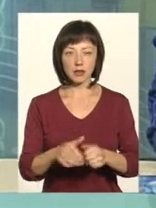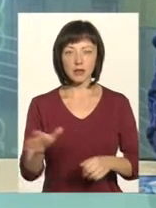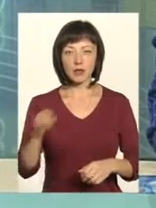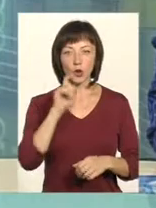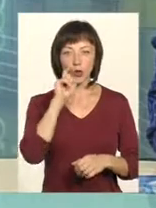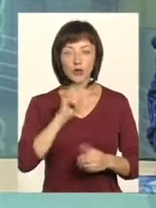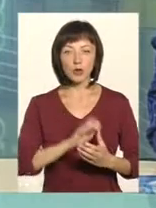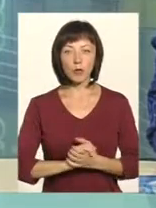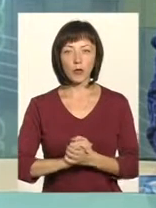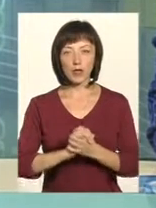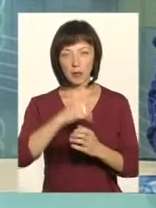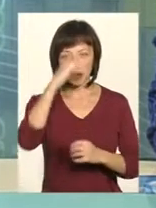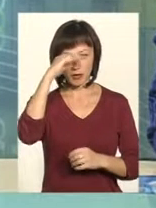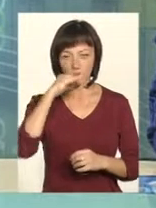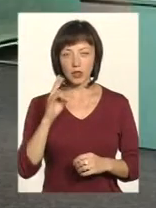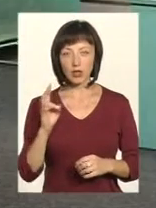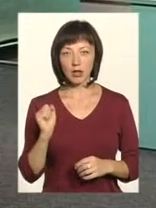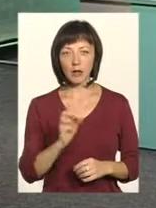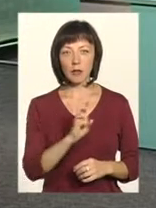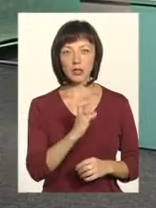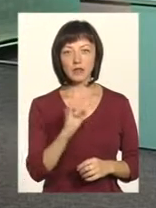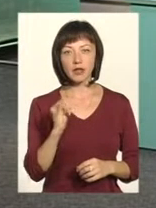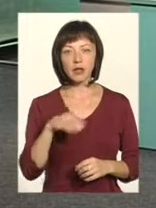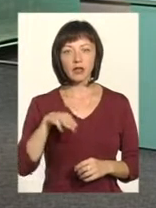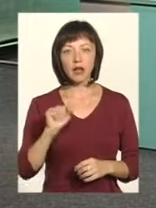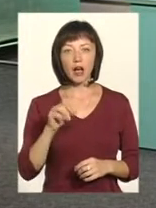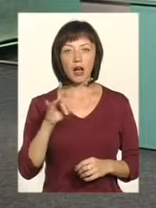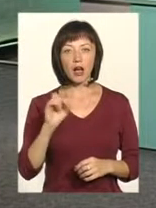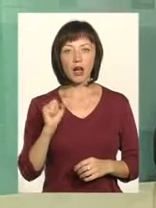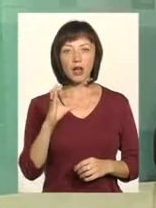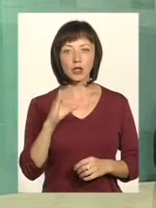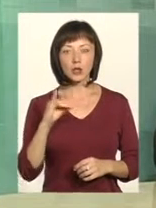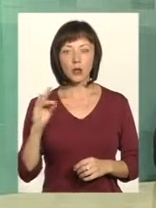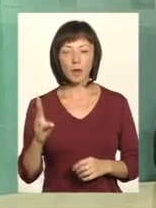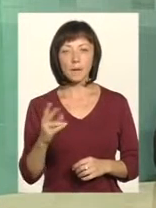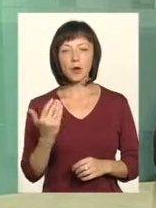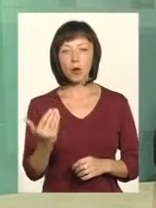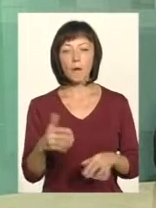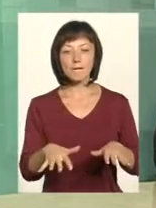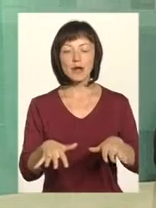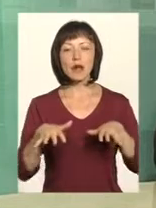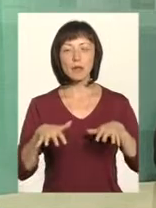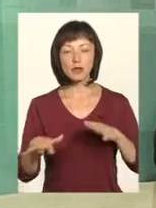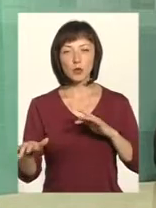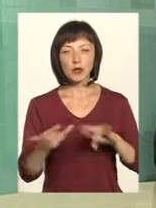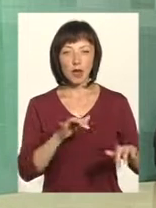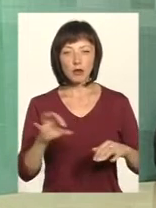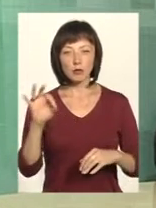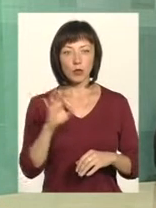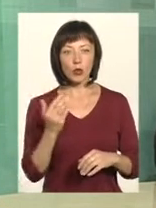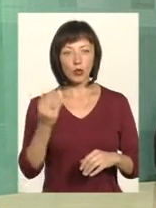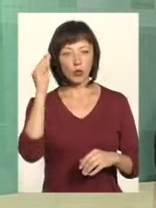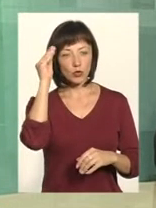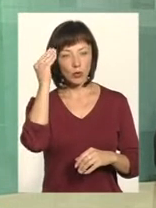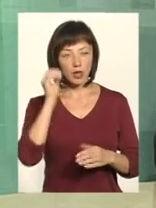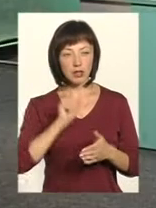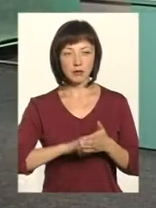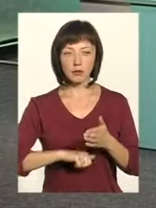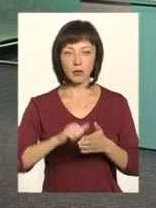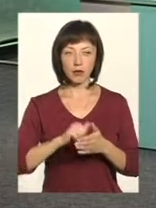Всеукраїнського об'єднання «Батьківщина» Борисом Івановичем Тарасюком. Говоримо про його парламентську діяльність і про його думки з